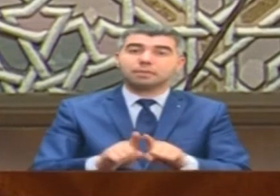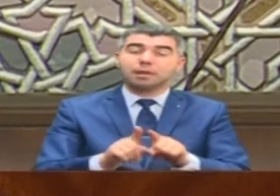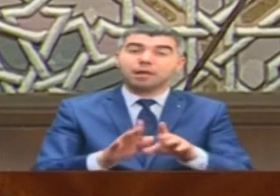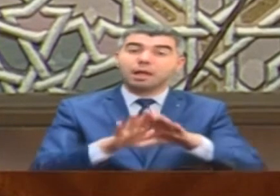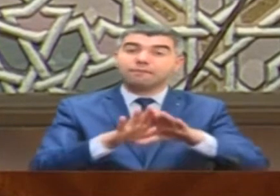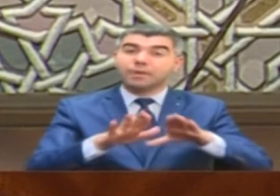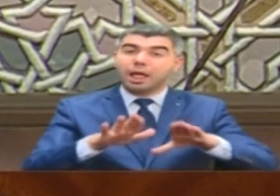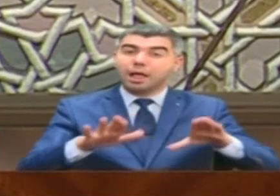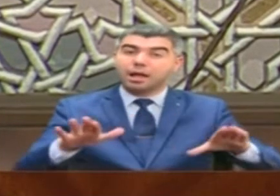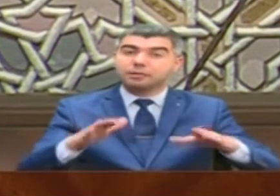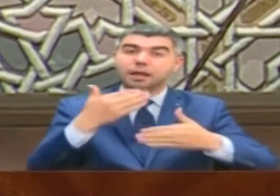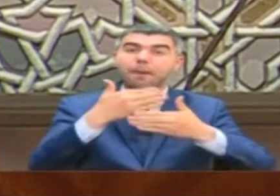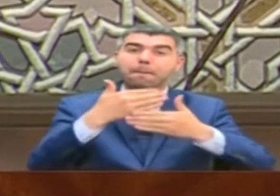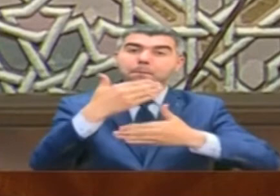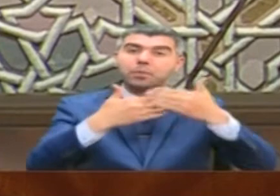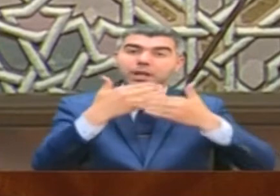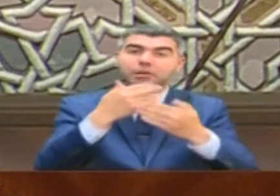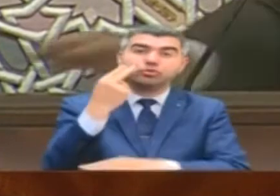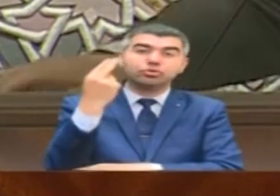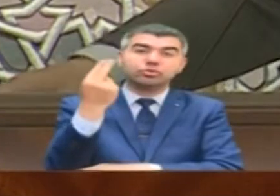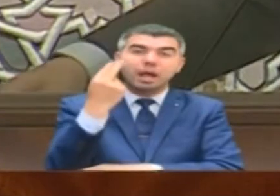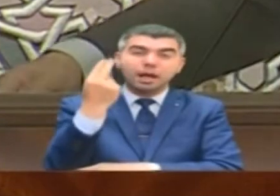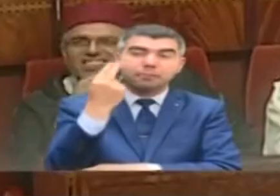من فضلكم سيد الوزير يتكلم.